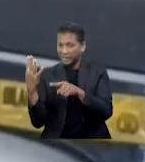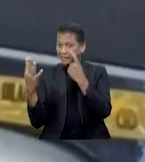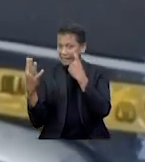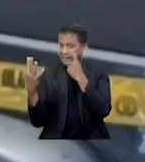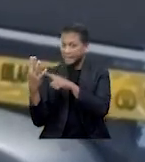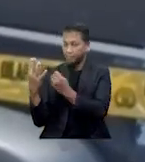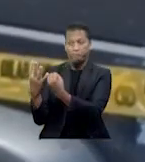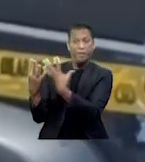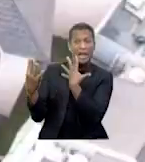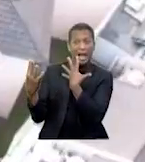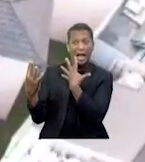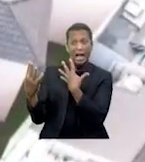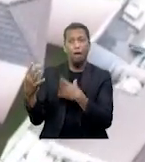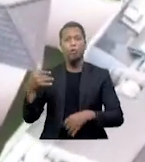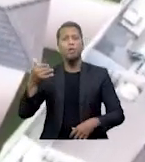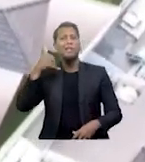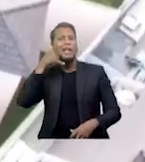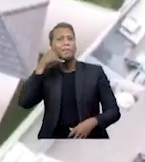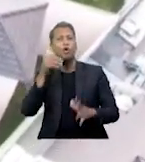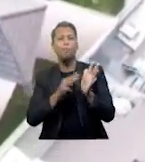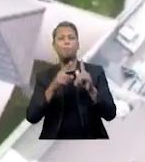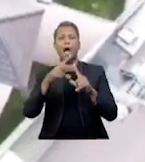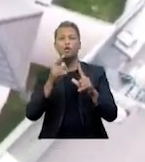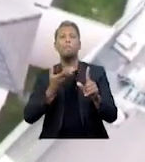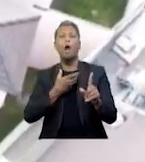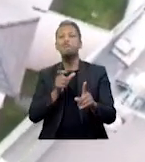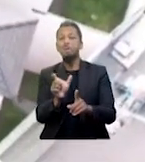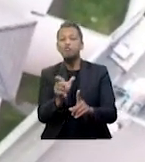menganiaya David. Dari Jakarta, Tim Liputan iNews melaporkan.